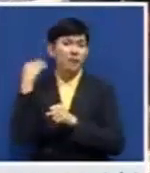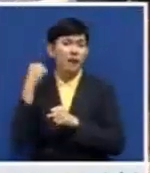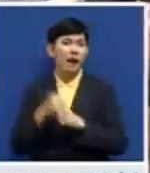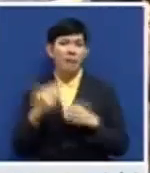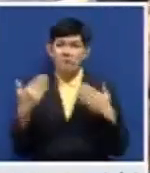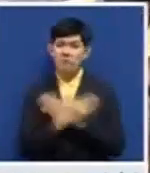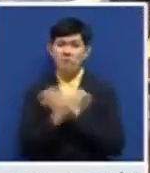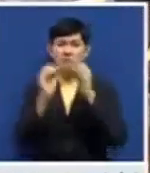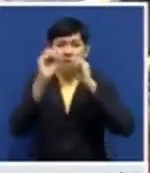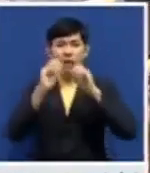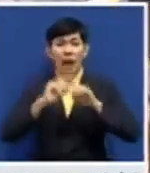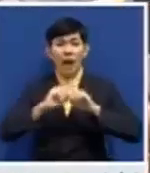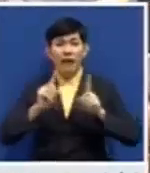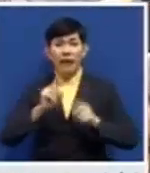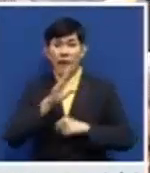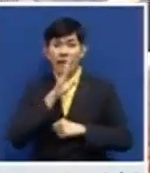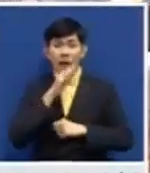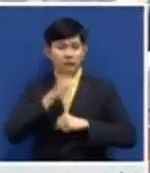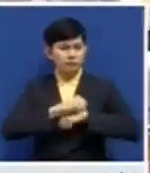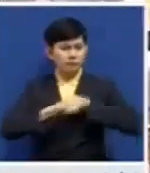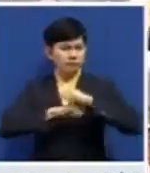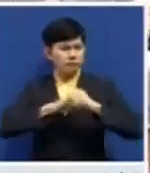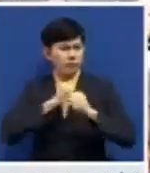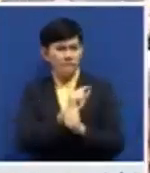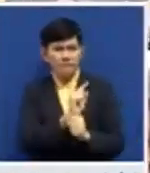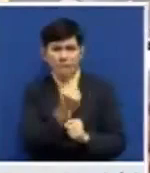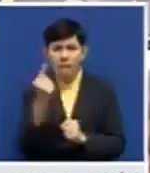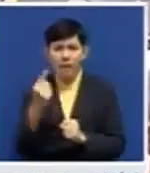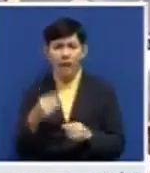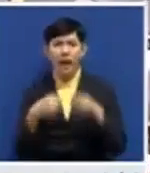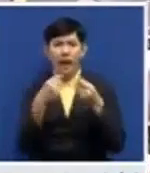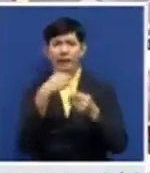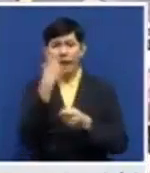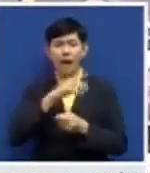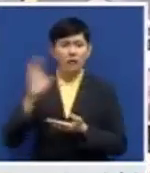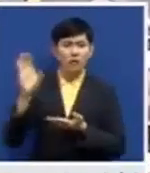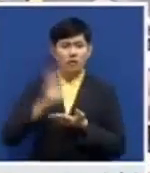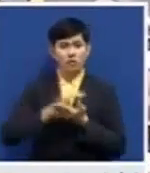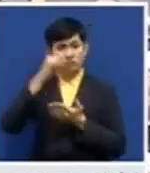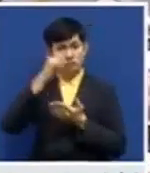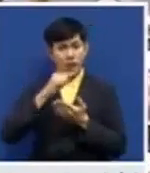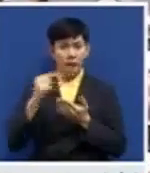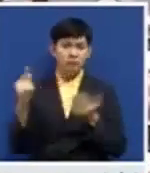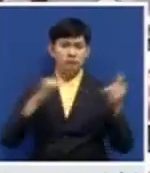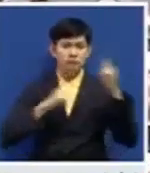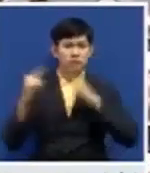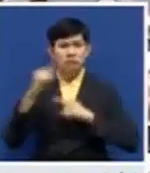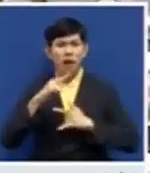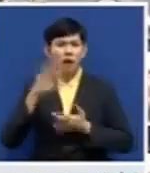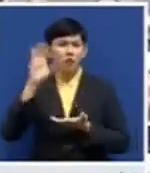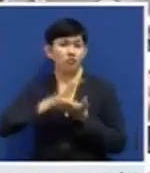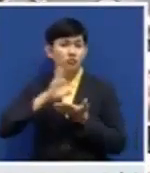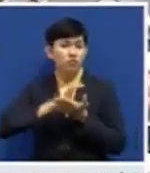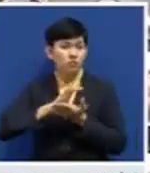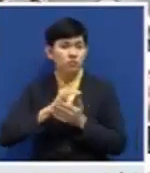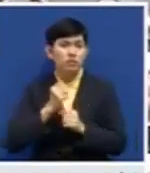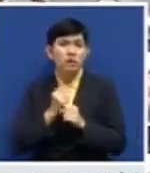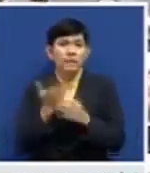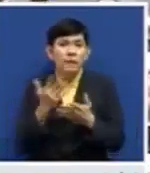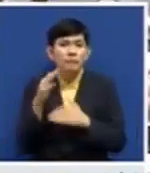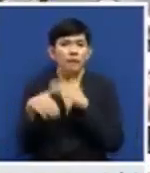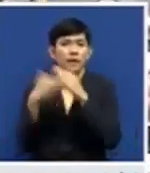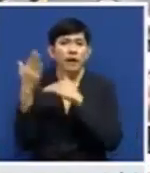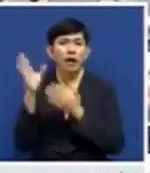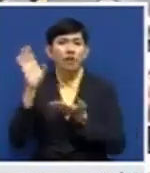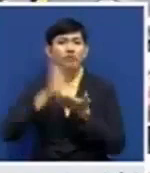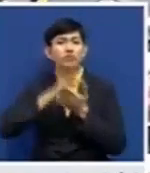อะไรสิ่งใหม่ที่สามารถจูงใจให้นักลงทุนต่างประเทศมาที่เมืองไทยได้จะมีทางได้ยังไงที่จู่ๆจะเข้ามาล